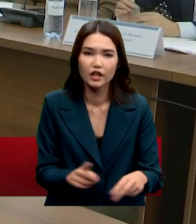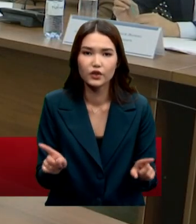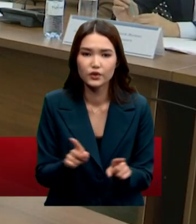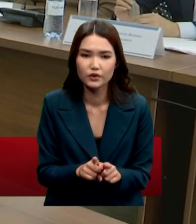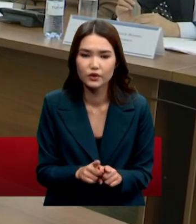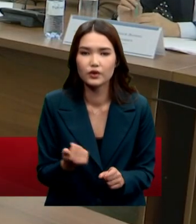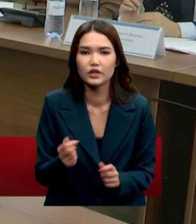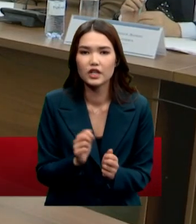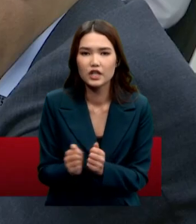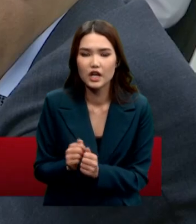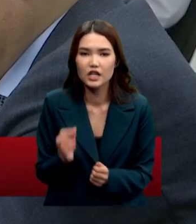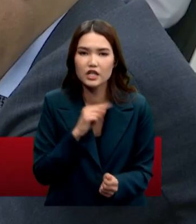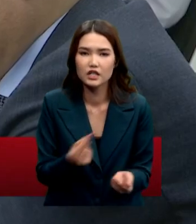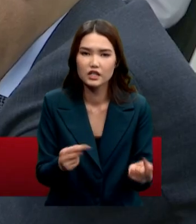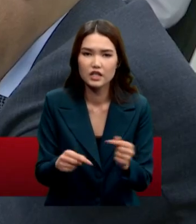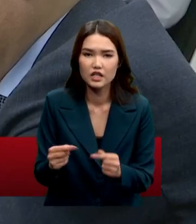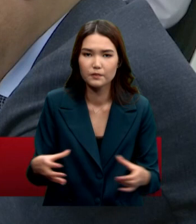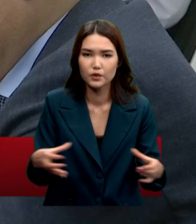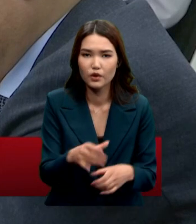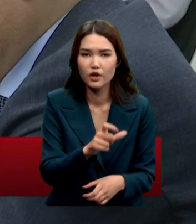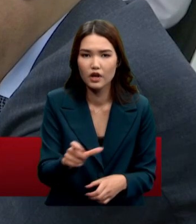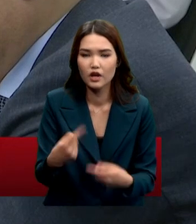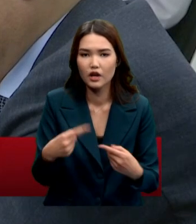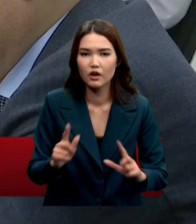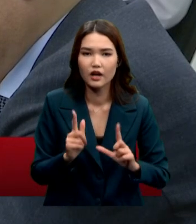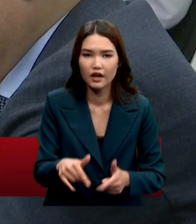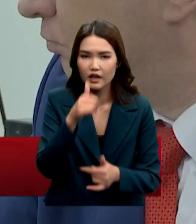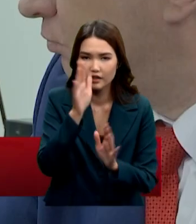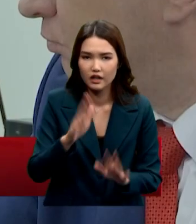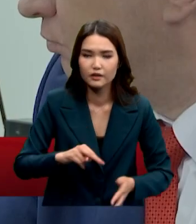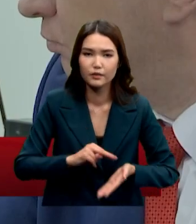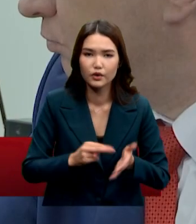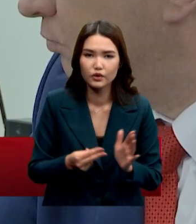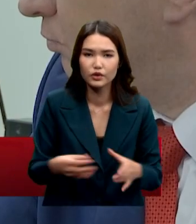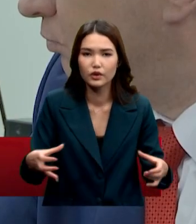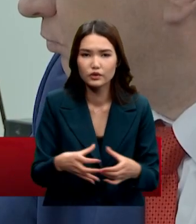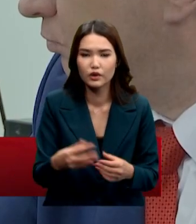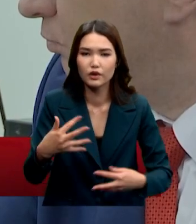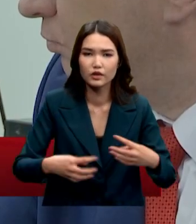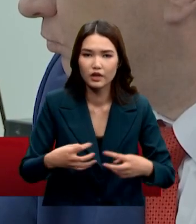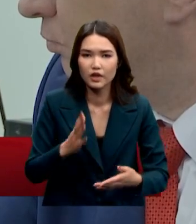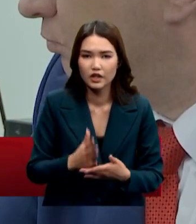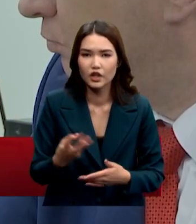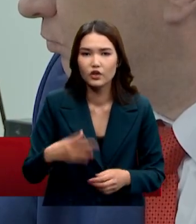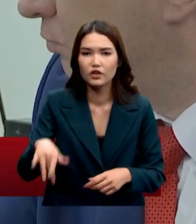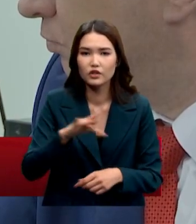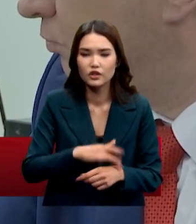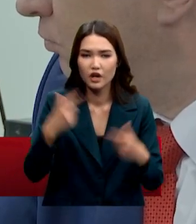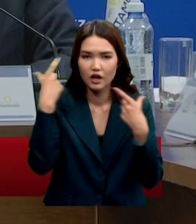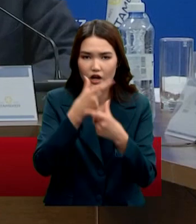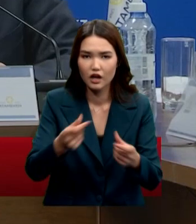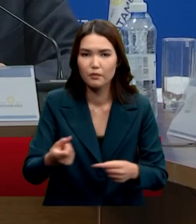дейді Elysium Group серіктестігінің өкілдері. Өзара келісе алмаған қос тарап енді соттасып жатыр. Үш қаланың соты ақпараттық